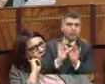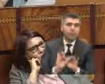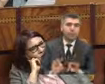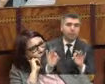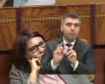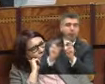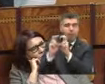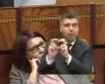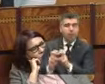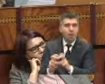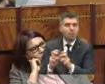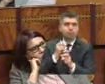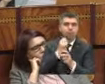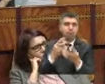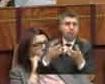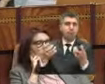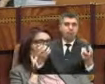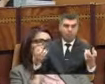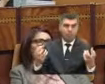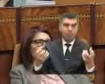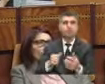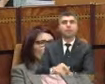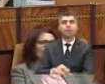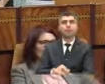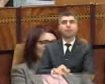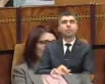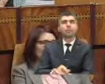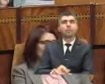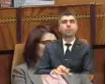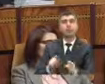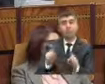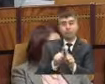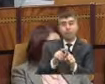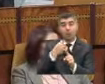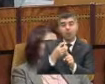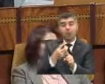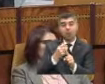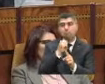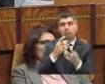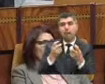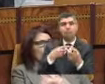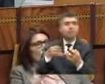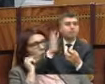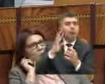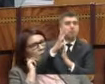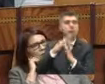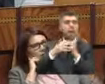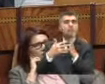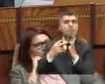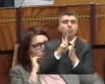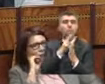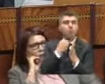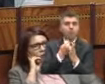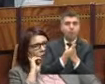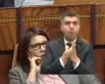الطين بله وهو ضعف الحكمه في التدبير. سيد الوزير، اكدتم في البرامج الحكوميه ديالكم على عزم الحكومه